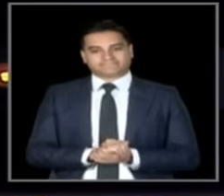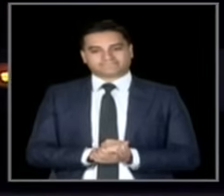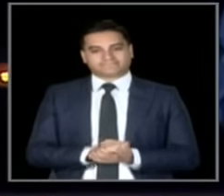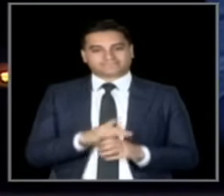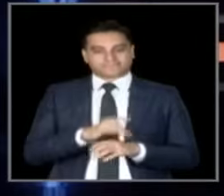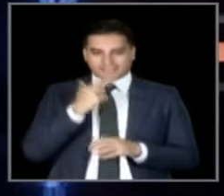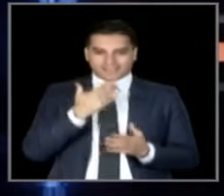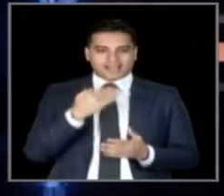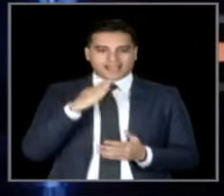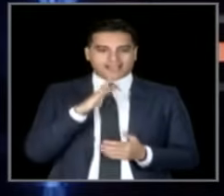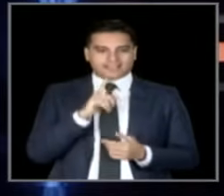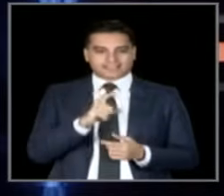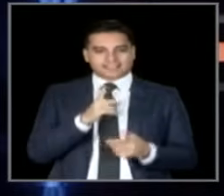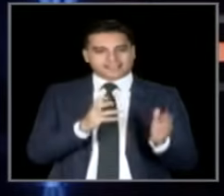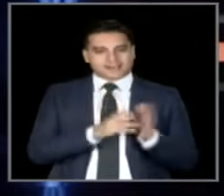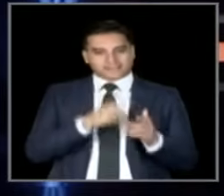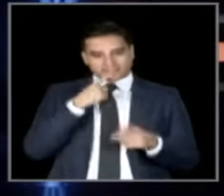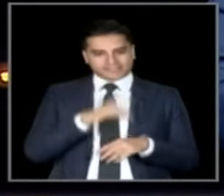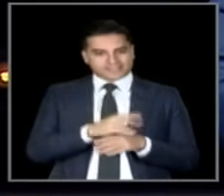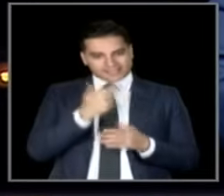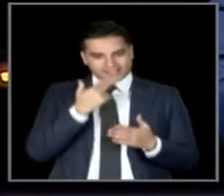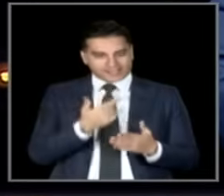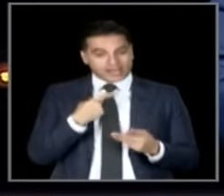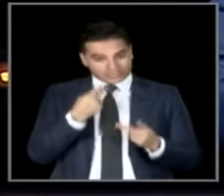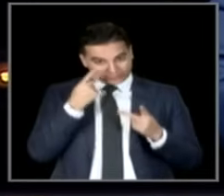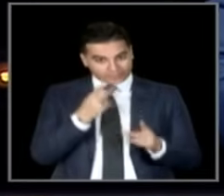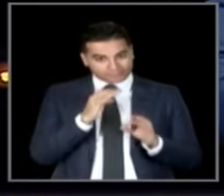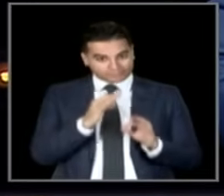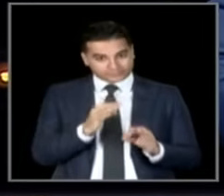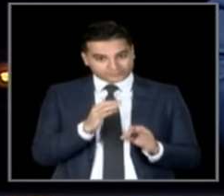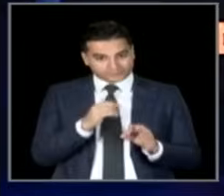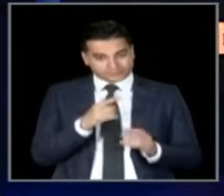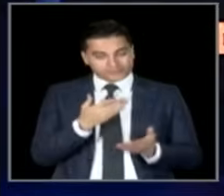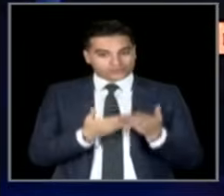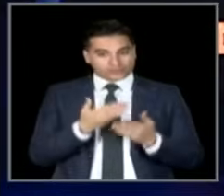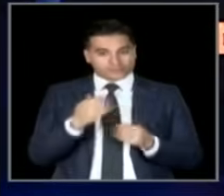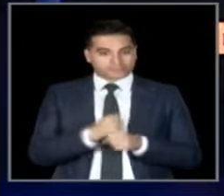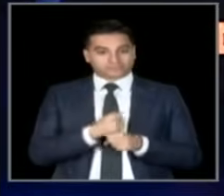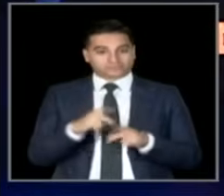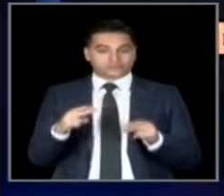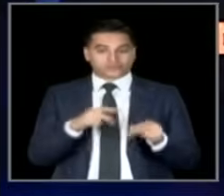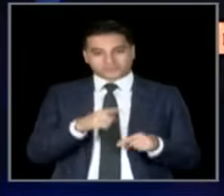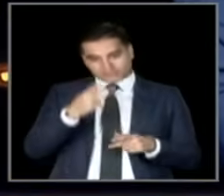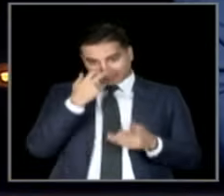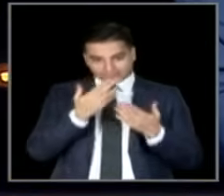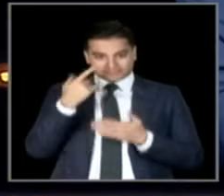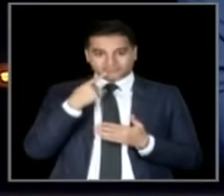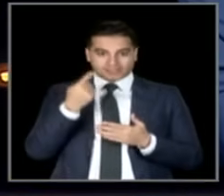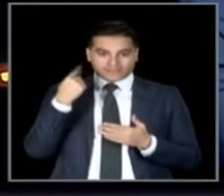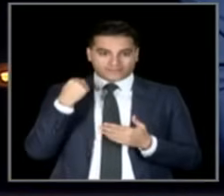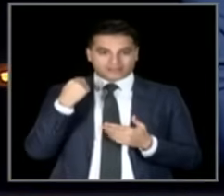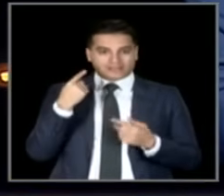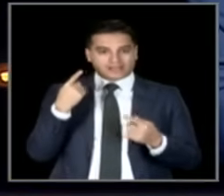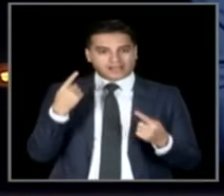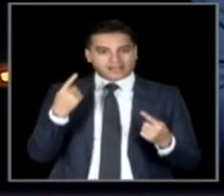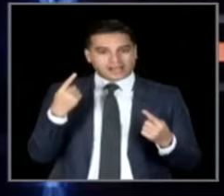هارد لك يا حسن. جامعة اسكندرية مش هجاملكم، رأيي مستواكم الموسم ده مش زي الموسم اللي فات. الموسم اللي